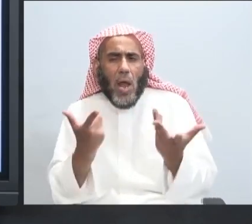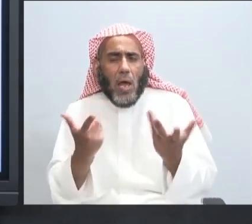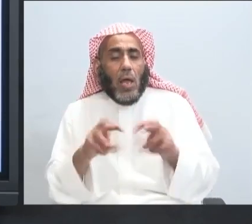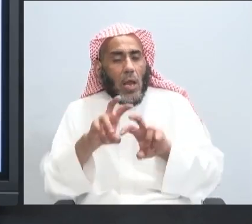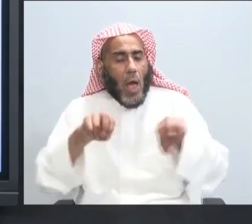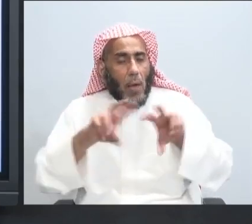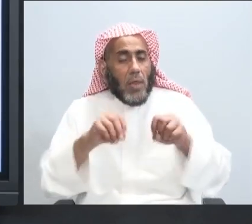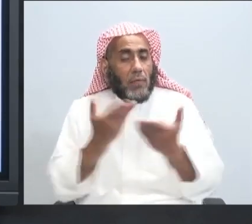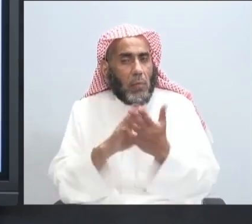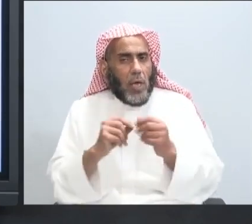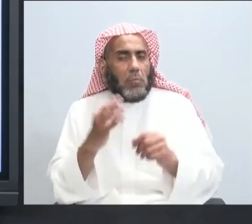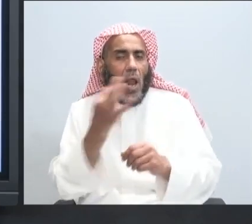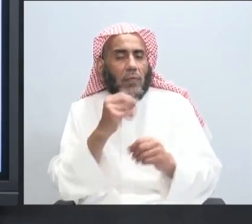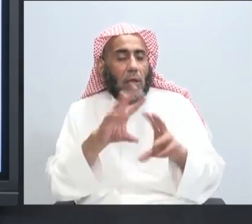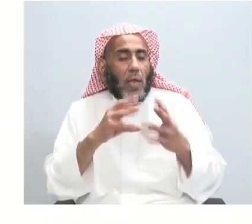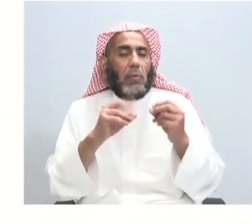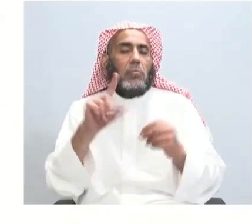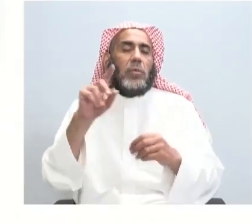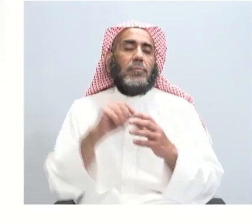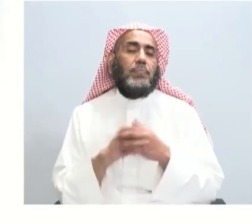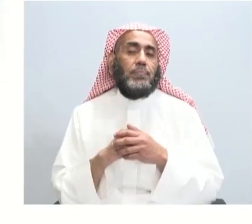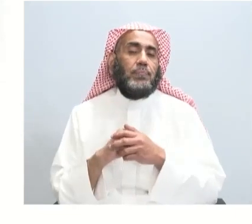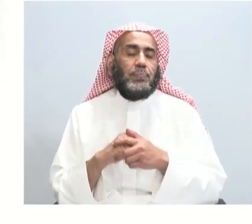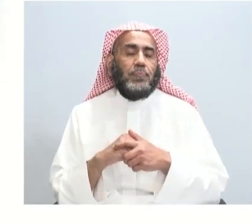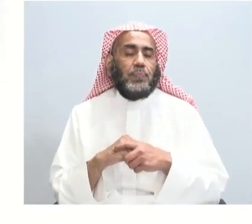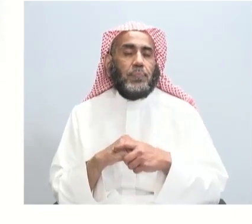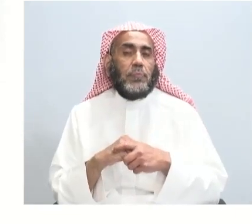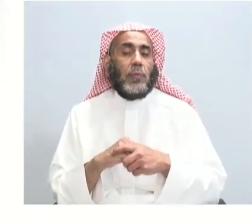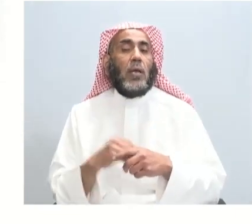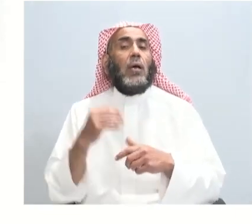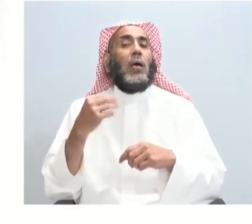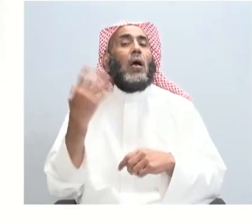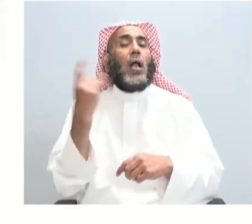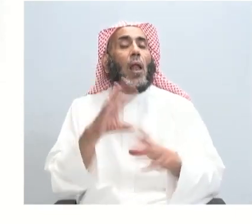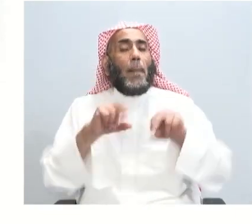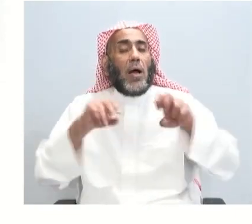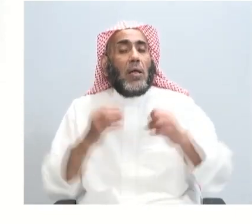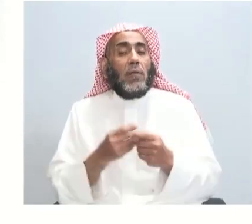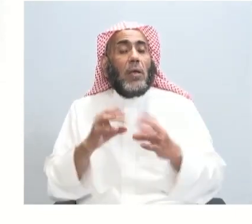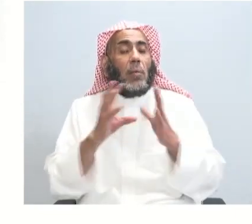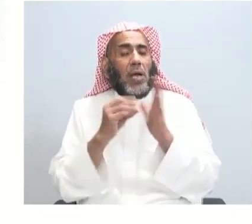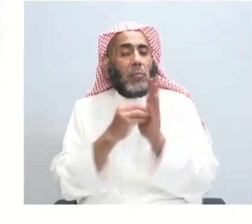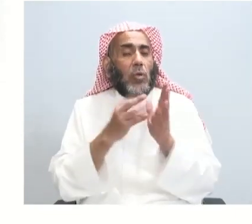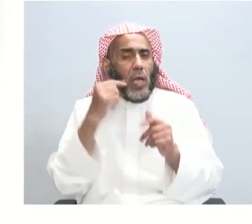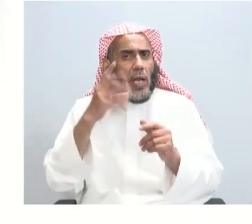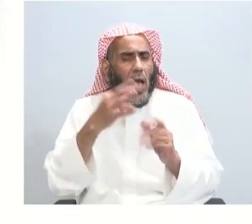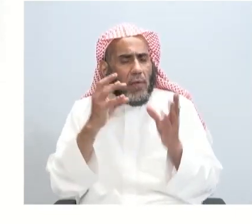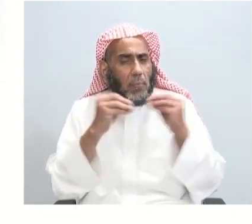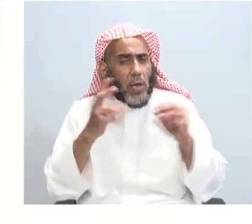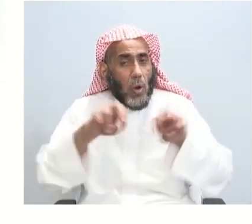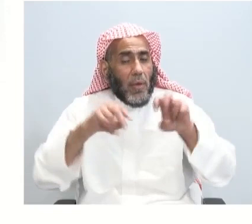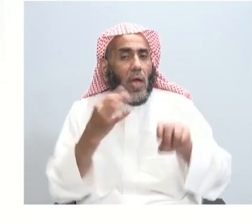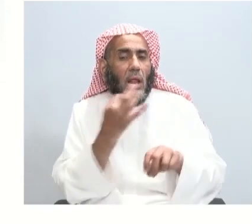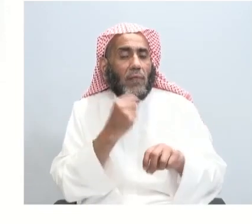كنا نبحث في معاجم الألفاظ. ممتاز. العاشر هنا نبحث في معاجم الموضوعات إذا كنا نعرف المعنى ونبحث